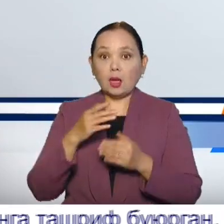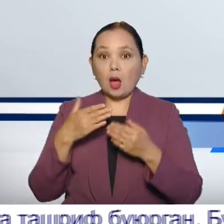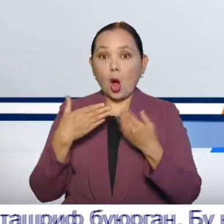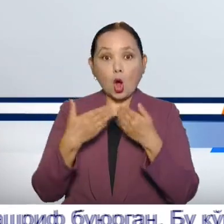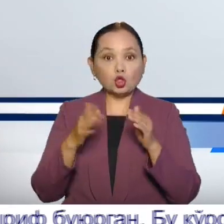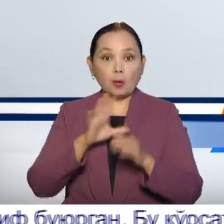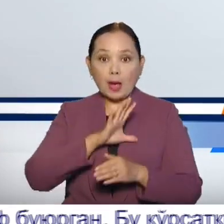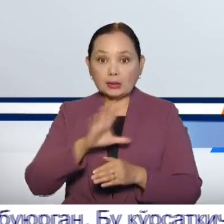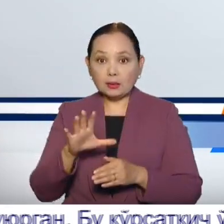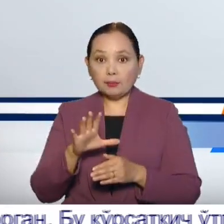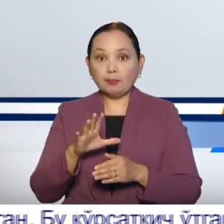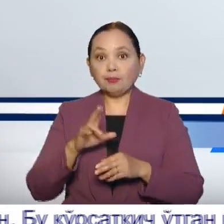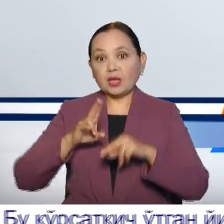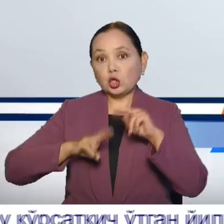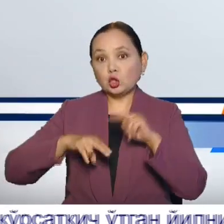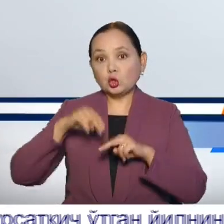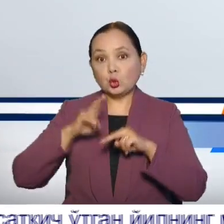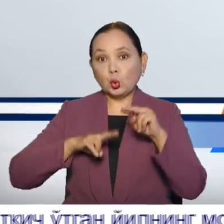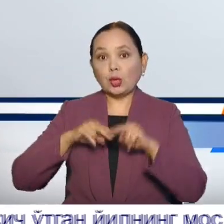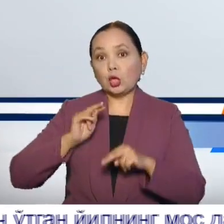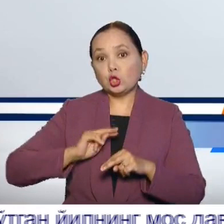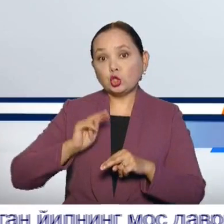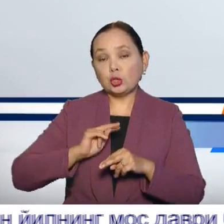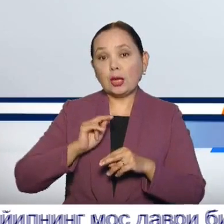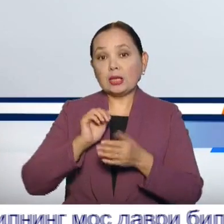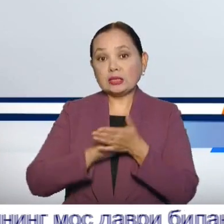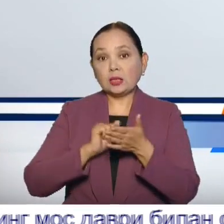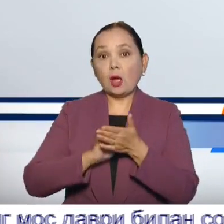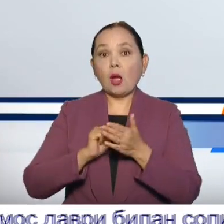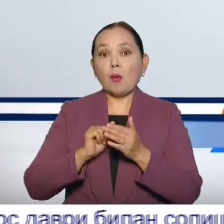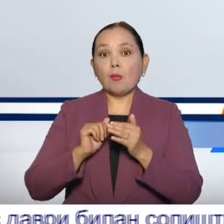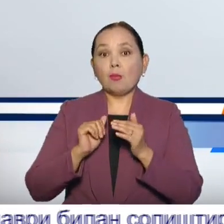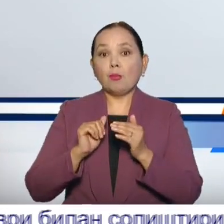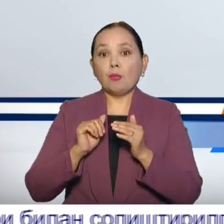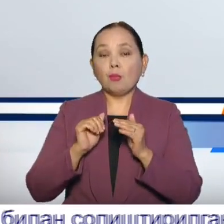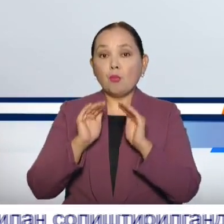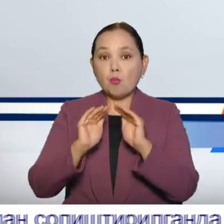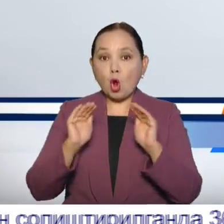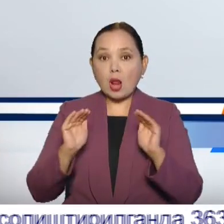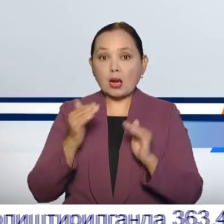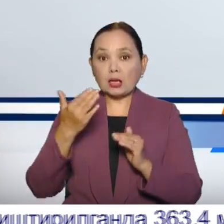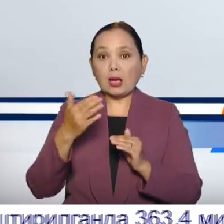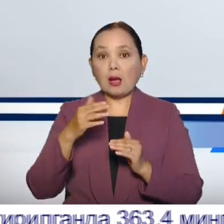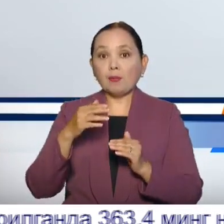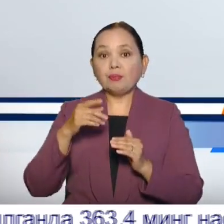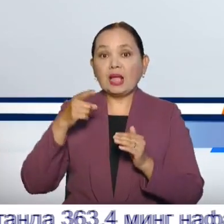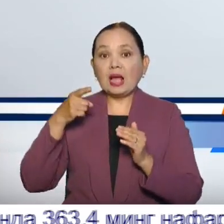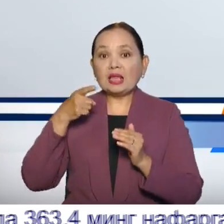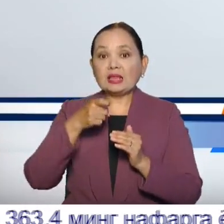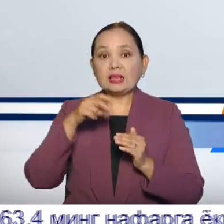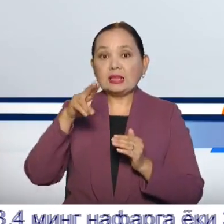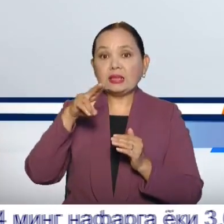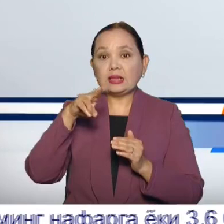ochmadi. Stroykada ishlaganligim sababli bolalar bunga shurpaver drill apparatini olib